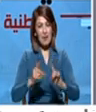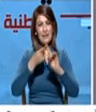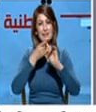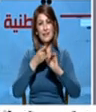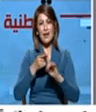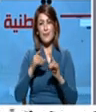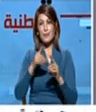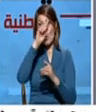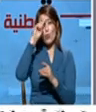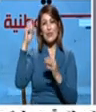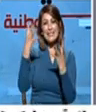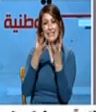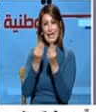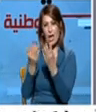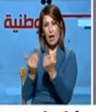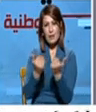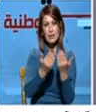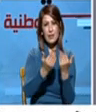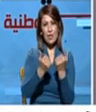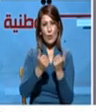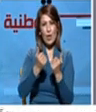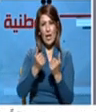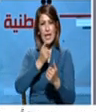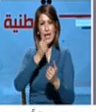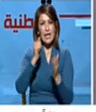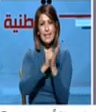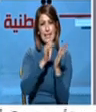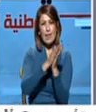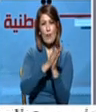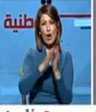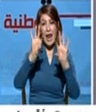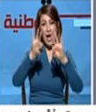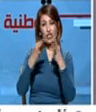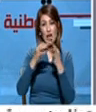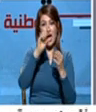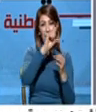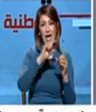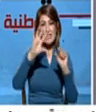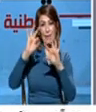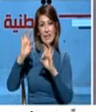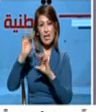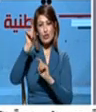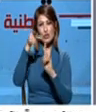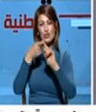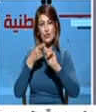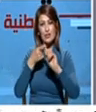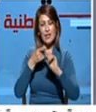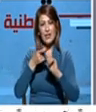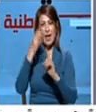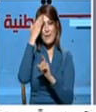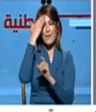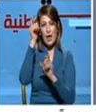الرقم او الرمز ال ال ال ال العشره سبعطاش اللي تم استعمال التوالي معرفه انه اه